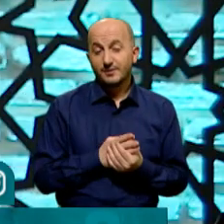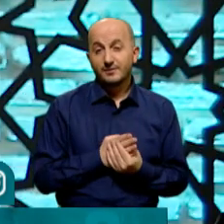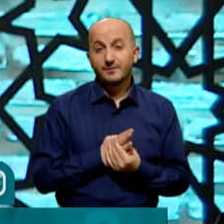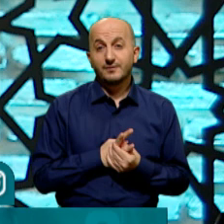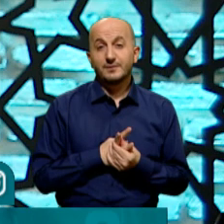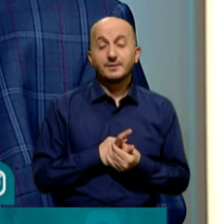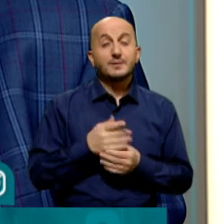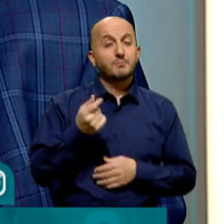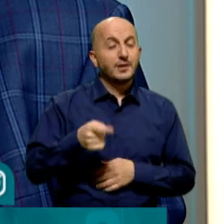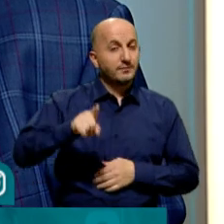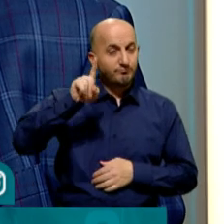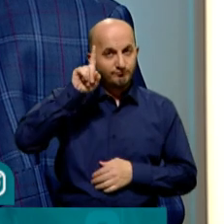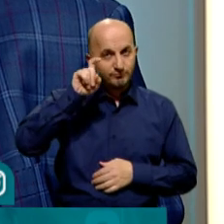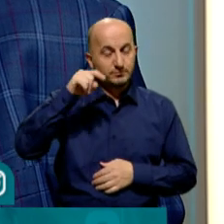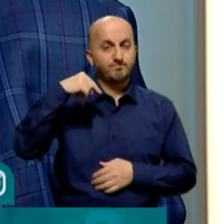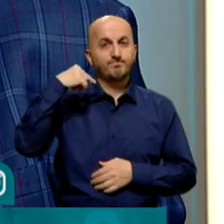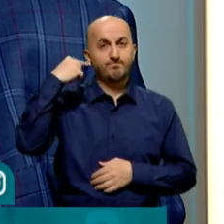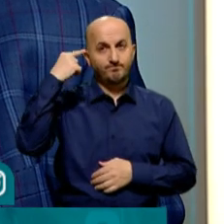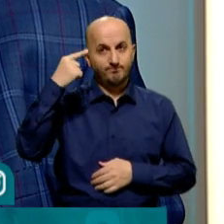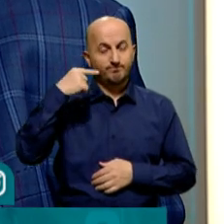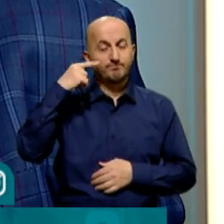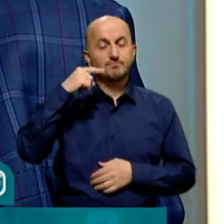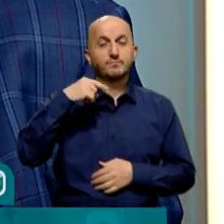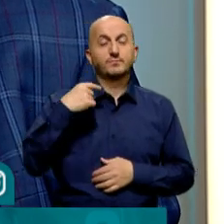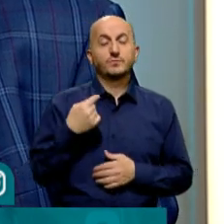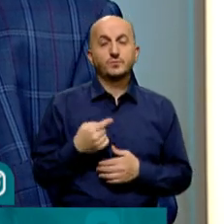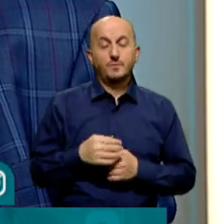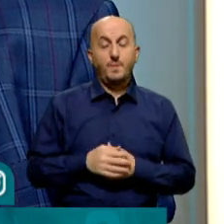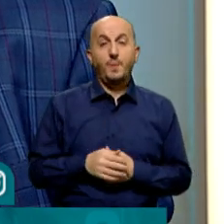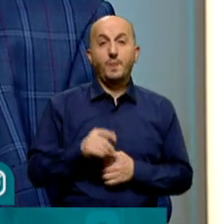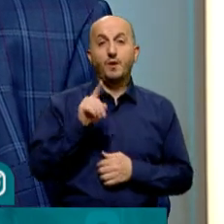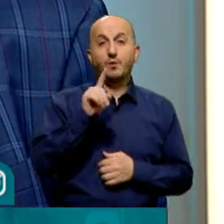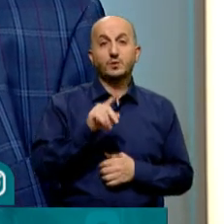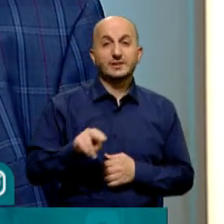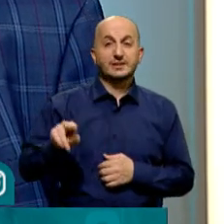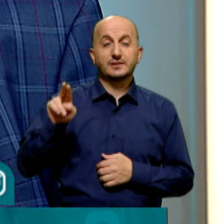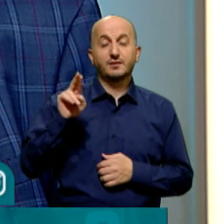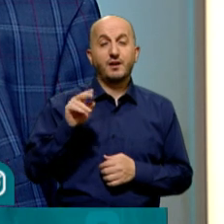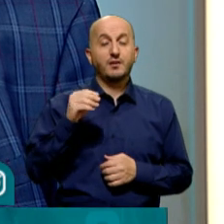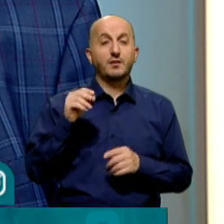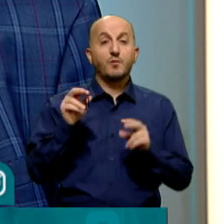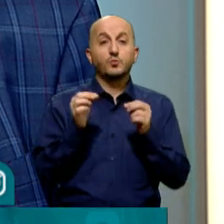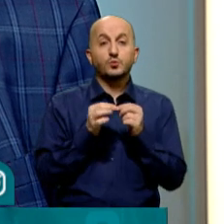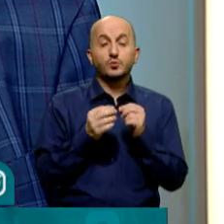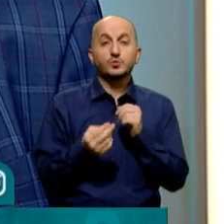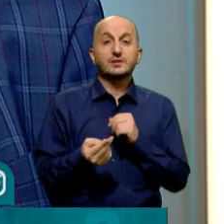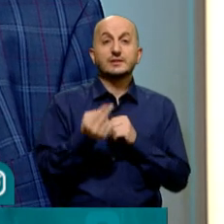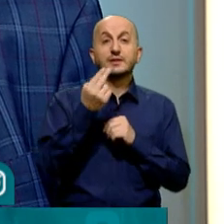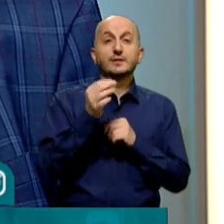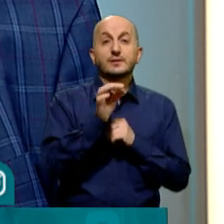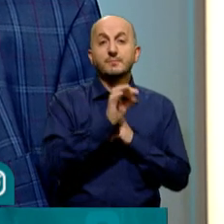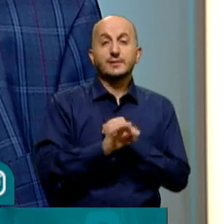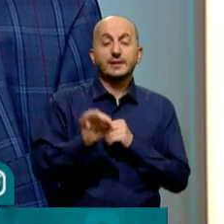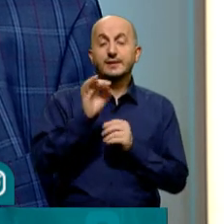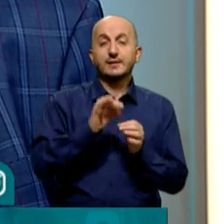Yani biraz akılla düşünsünler, biraz mantıkla düşünsünler. 12 tane burç, 7 milyar insanın